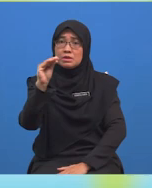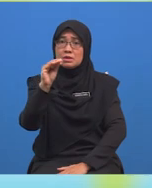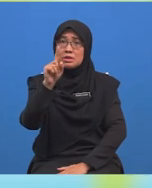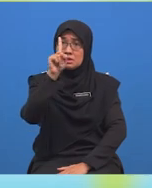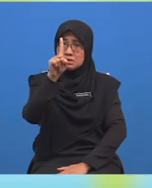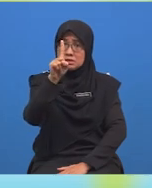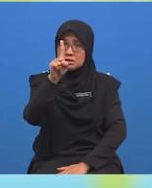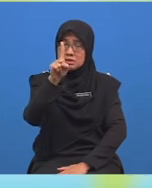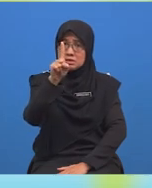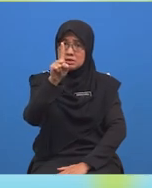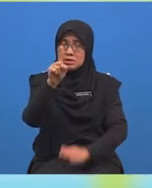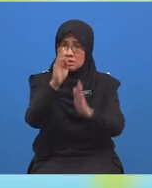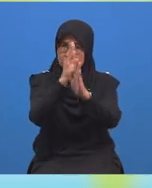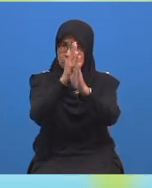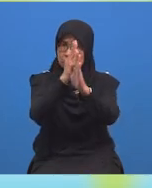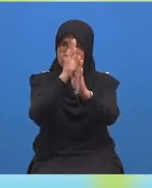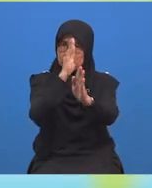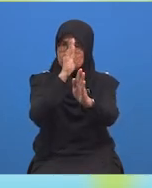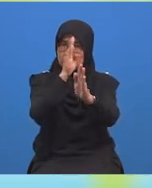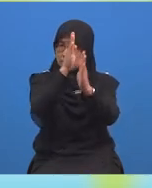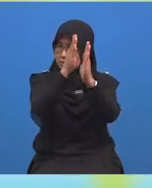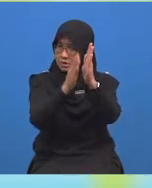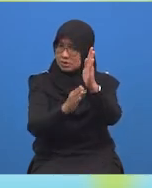satu baris adalah bersamaan dengan